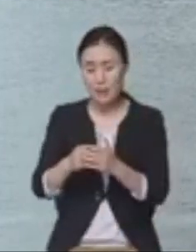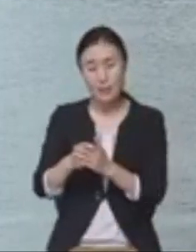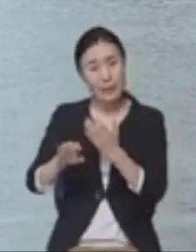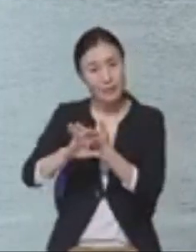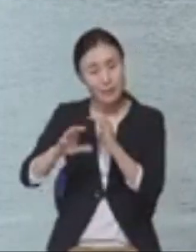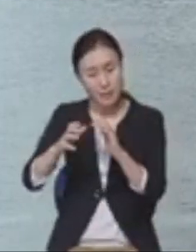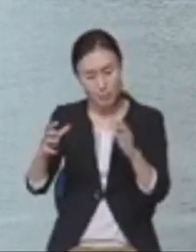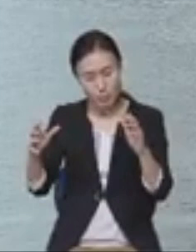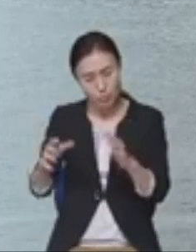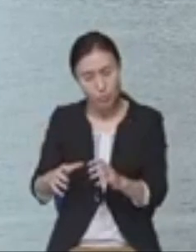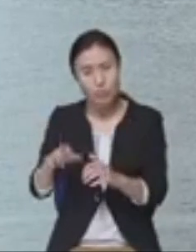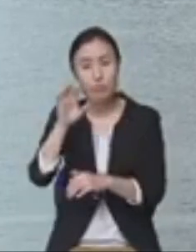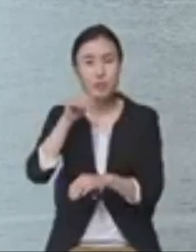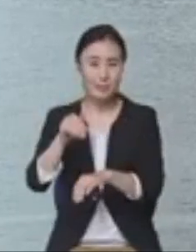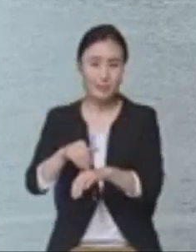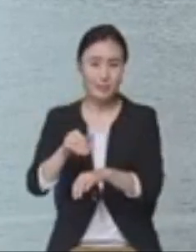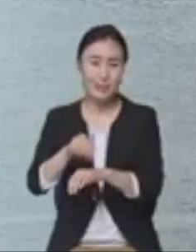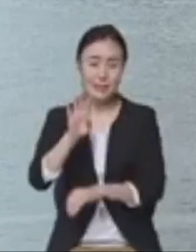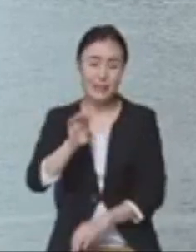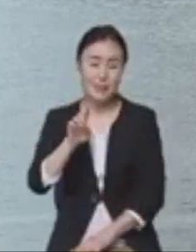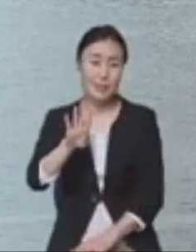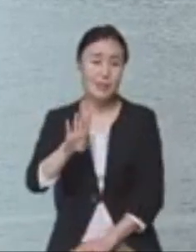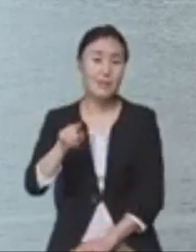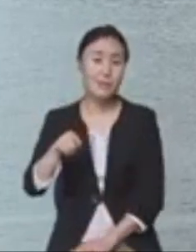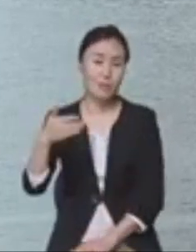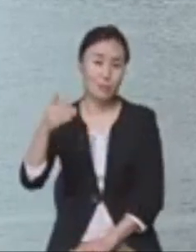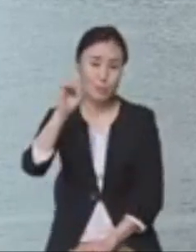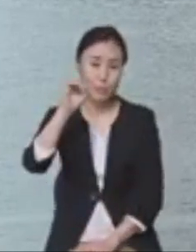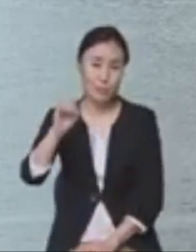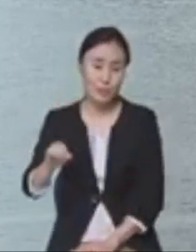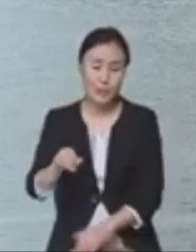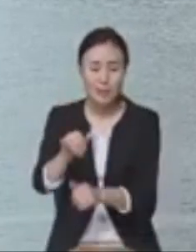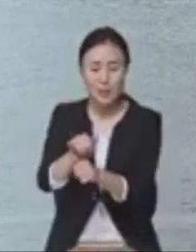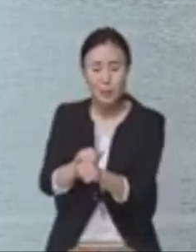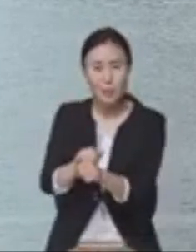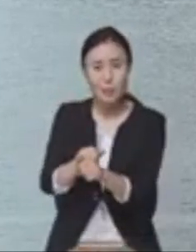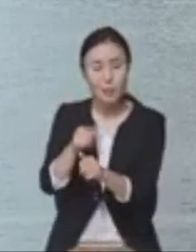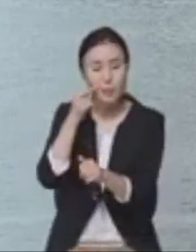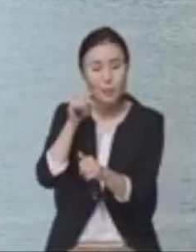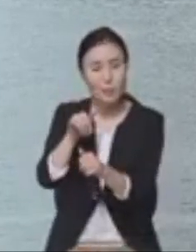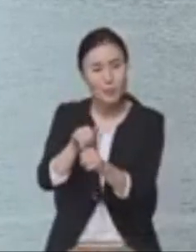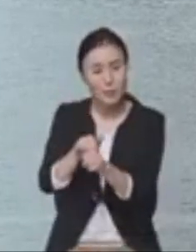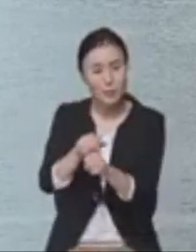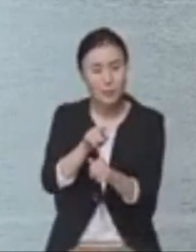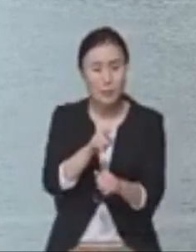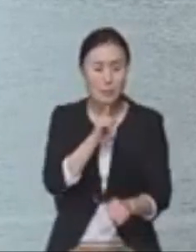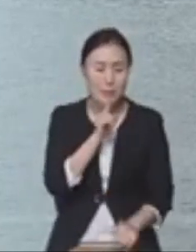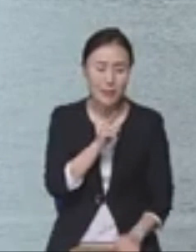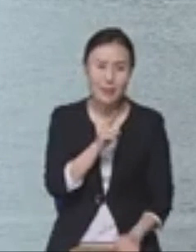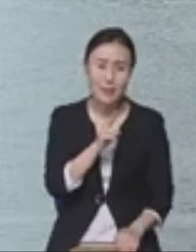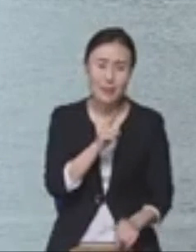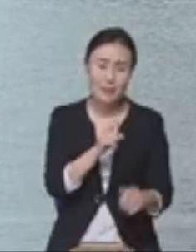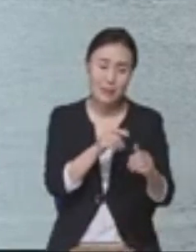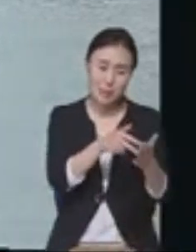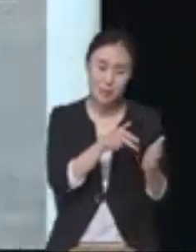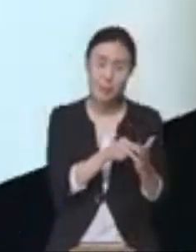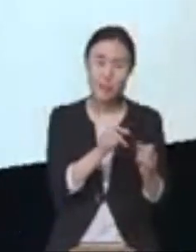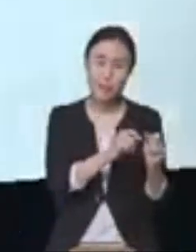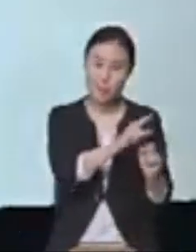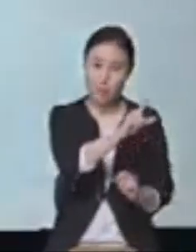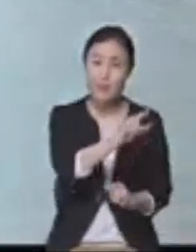협력 훈련에 대한 공감도는 44.9%로 친일 행위라는 의견이 오차범위 내에서 근소하게